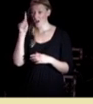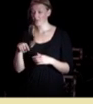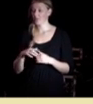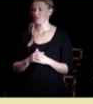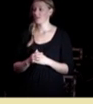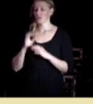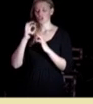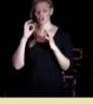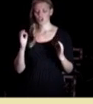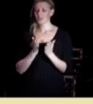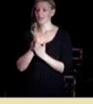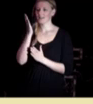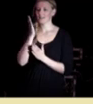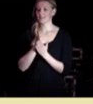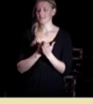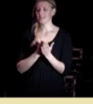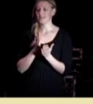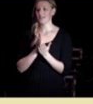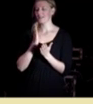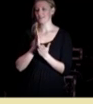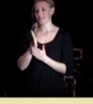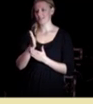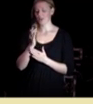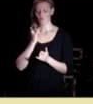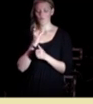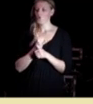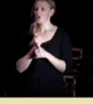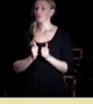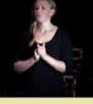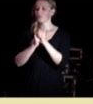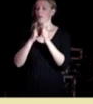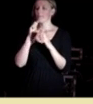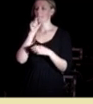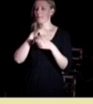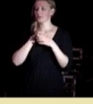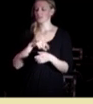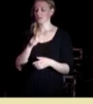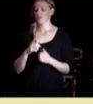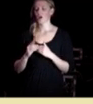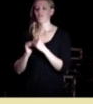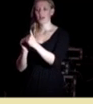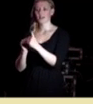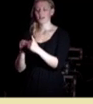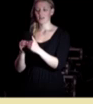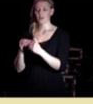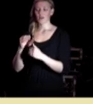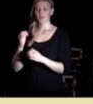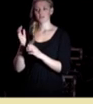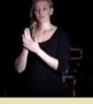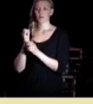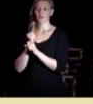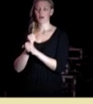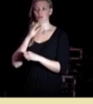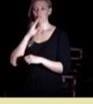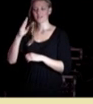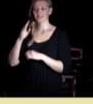finnes tydelige retningslinjer i forhold til hvordan man skal følge opp pasienter. Vi har veilederen Sammen om meistring som definerer i